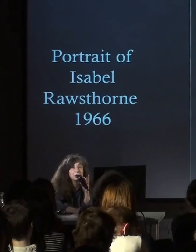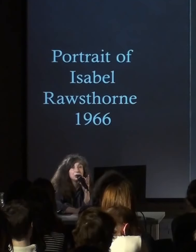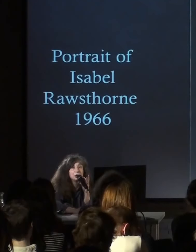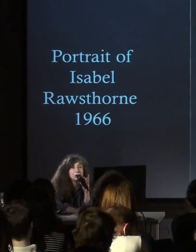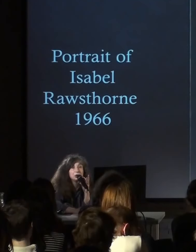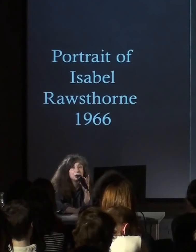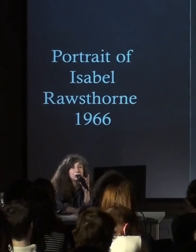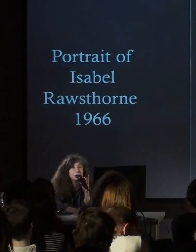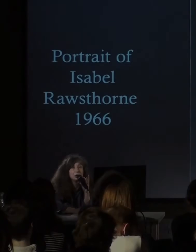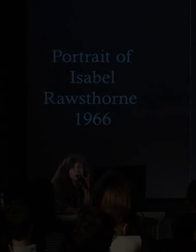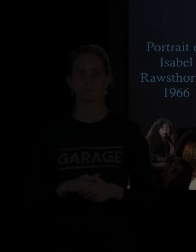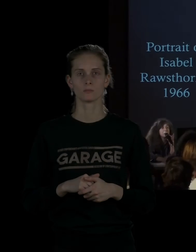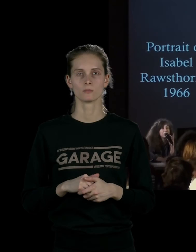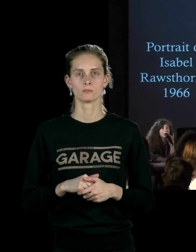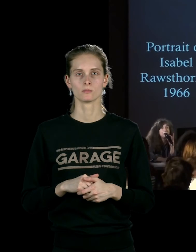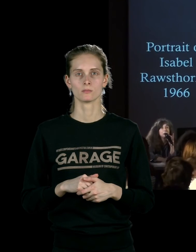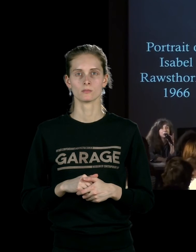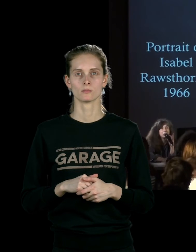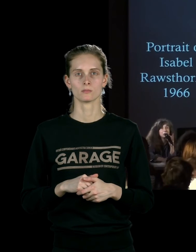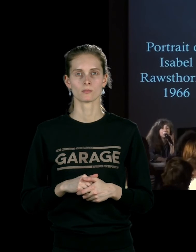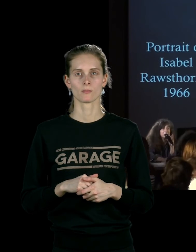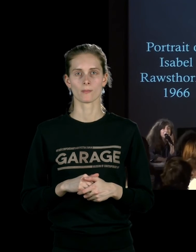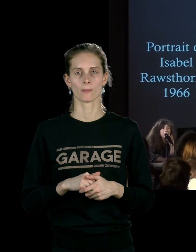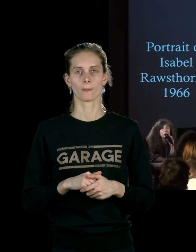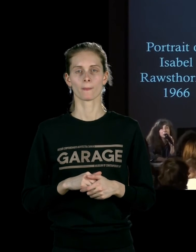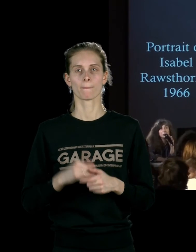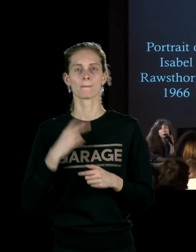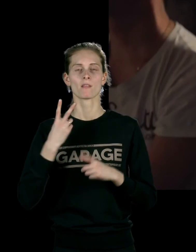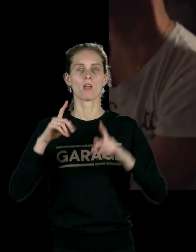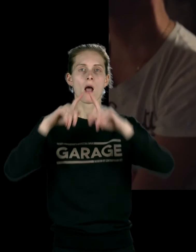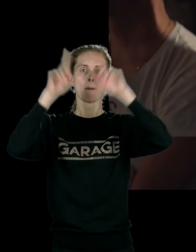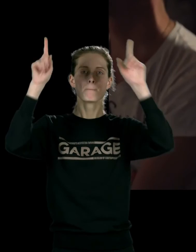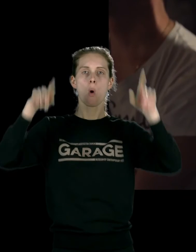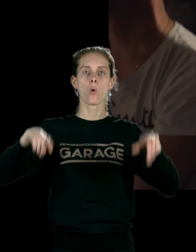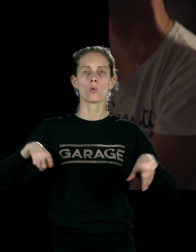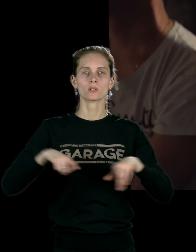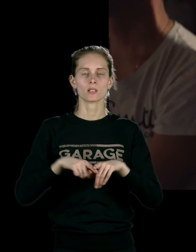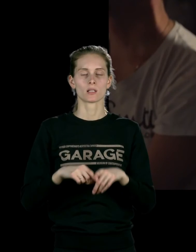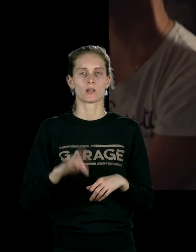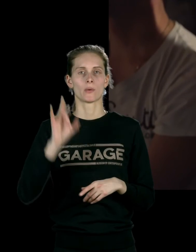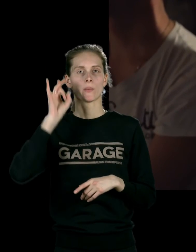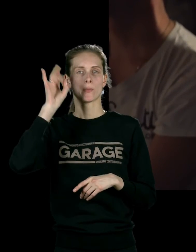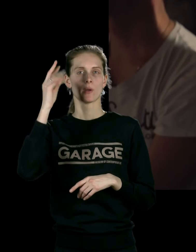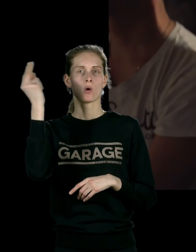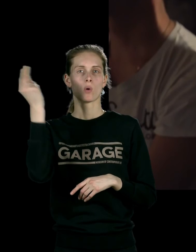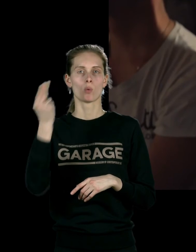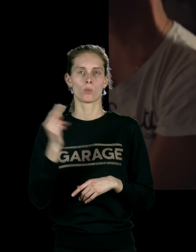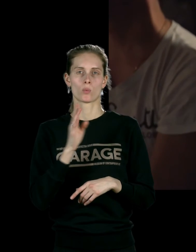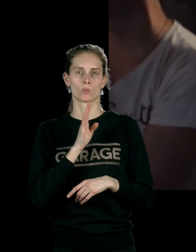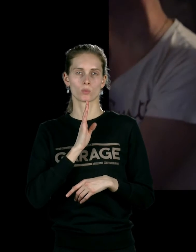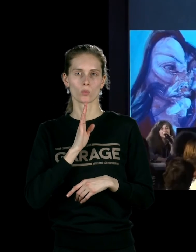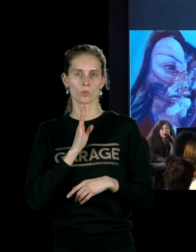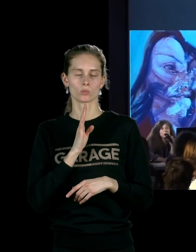полупрозрачной, призрачной. Портреты тоже знаменитой художницы, модели,